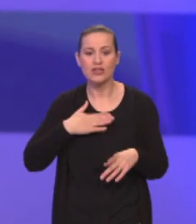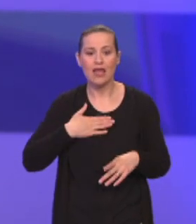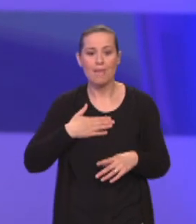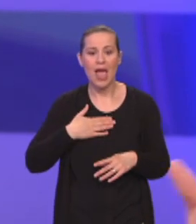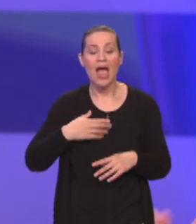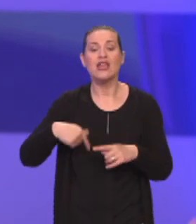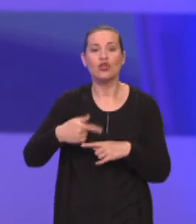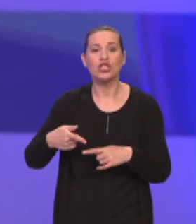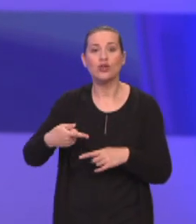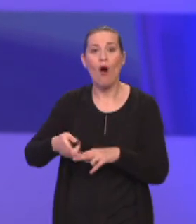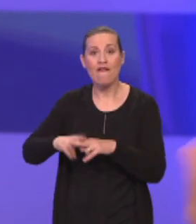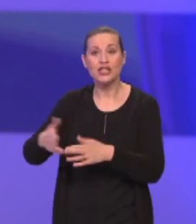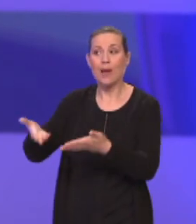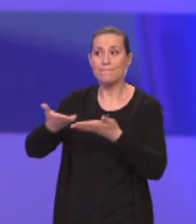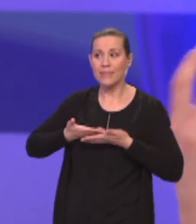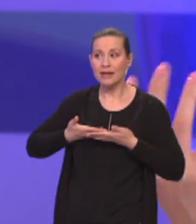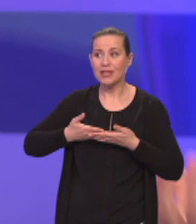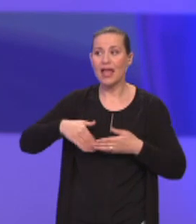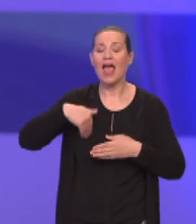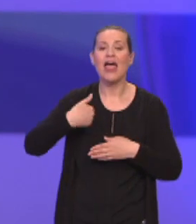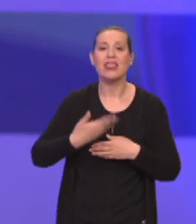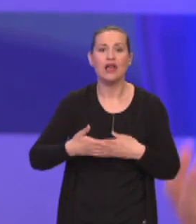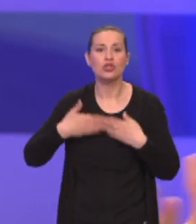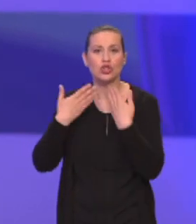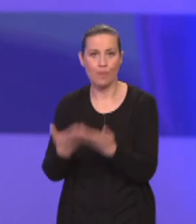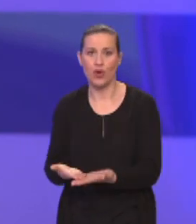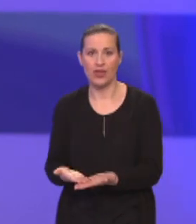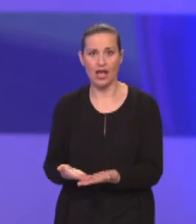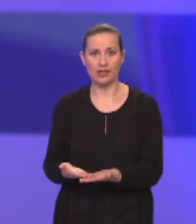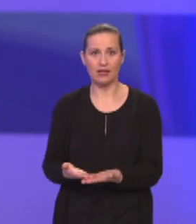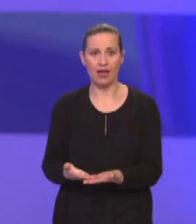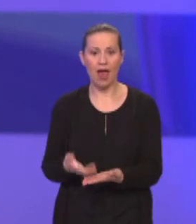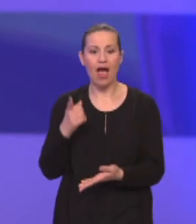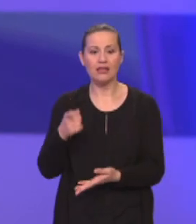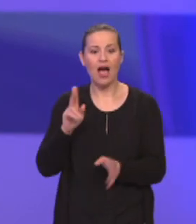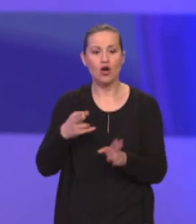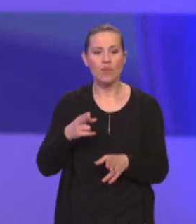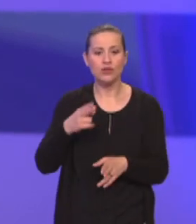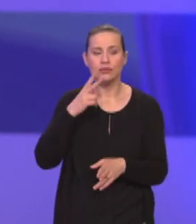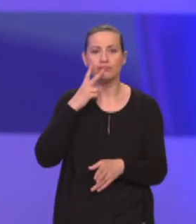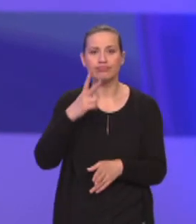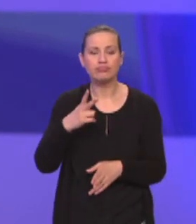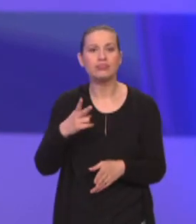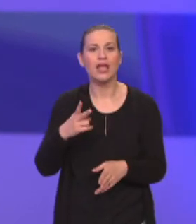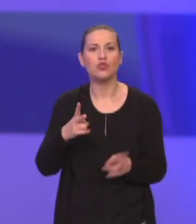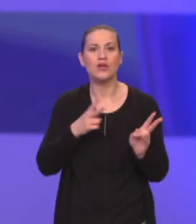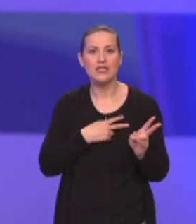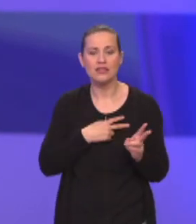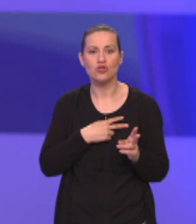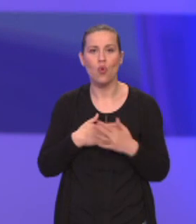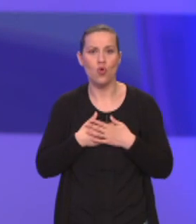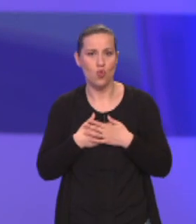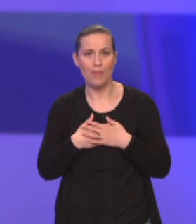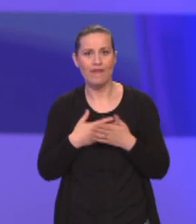više primiti nego što ćemo mi dati. Čovjek nekako tek tako može po meni spoznati tu istinsku ljubav. Mi smo kroz sve ovo